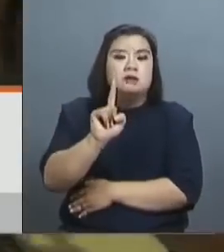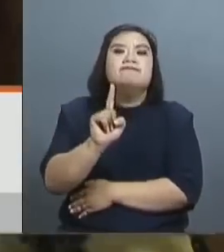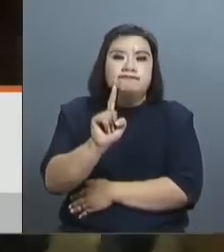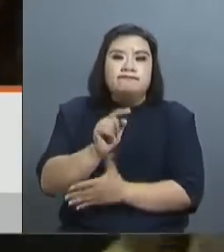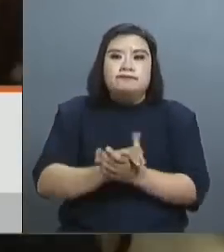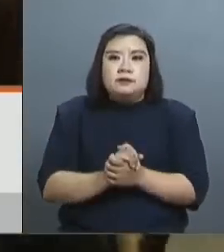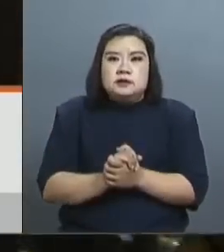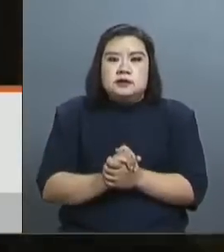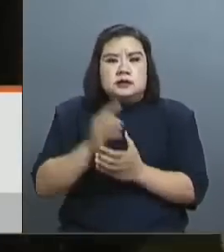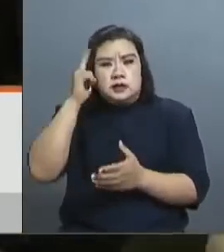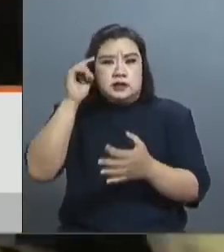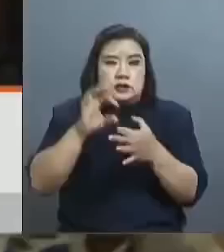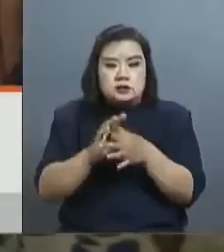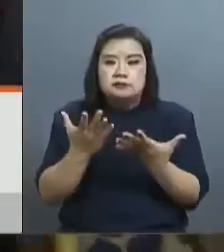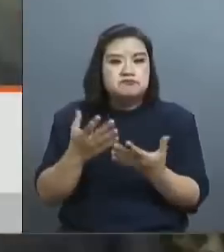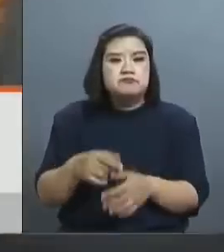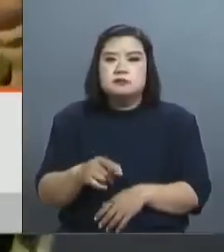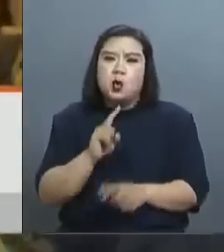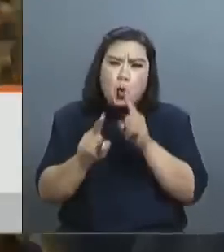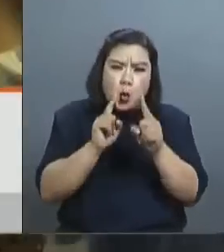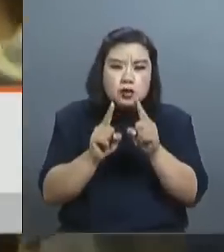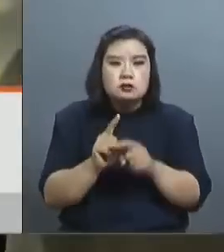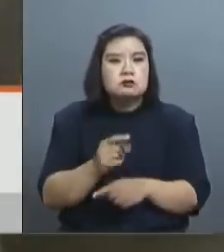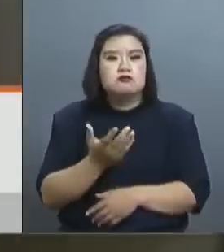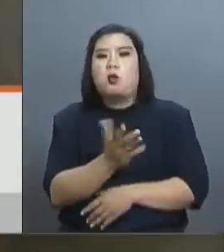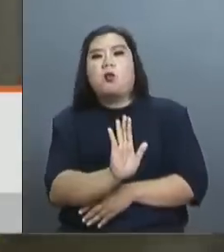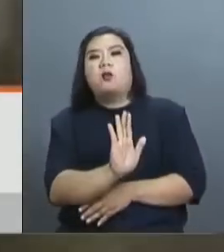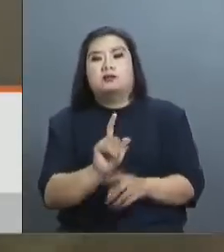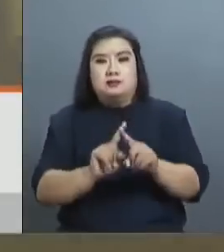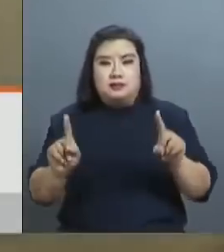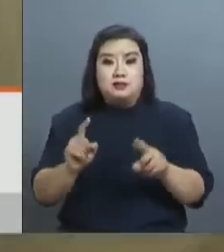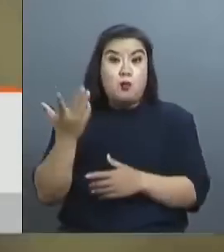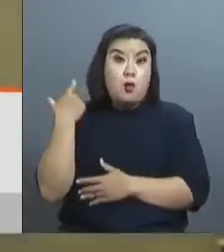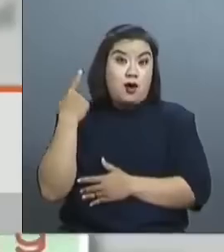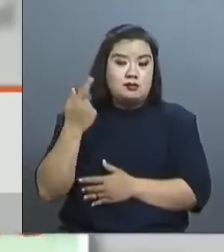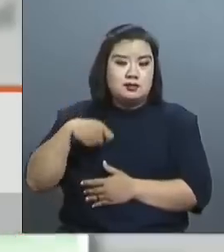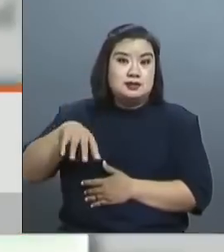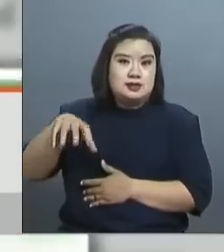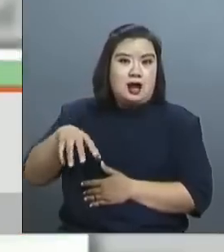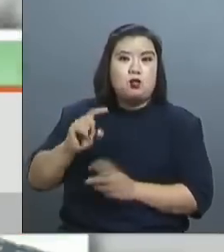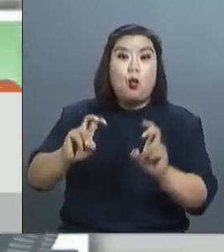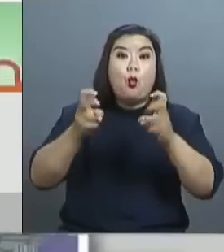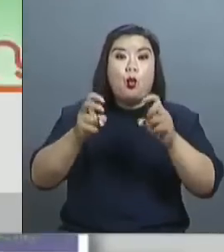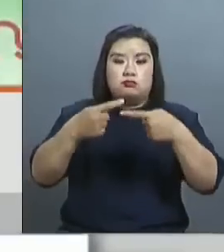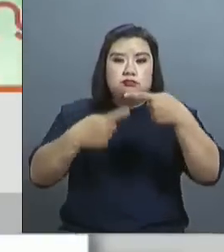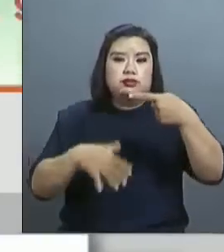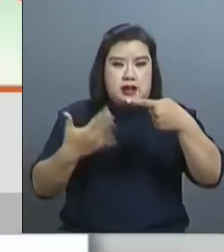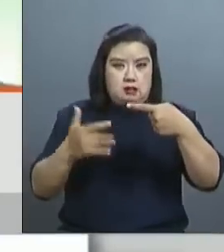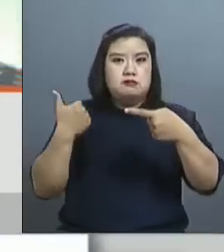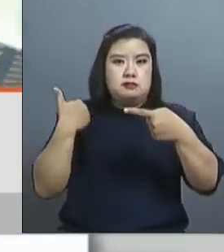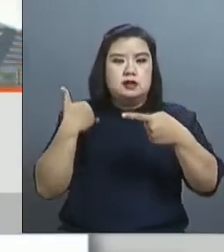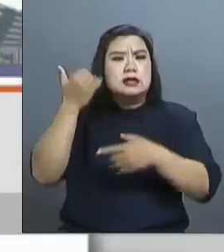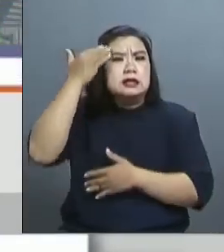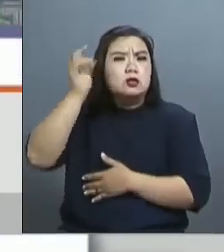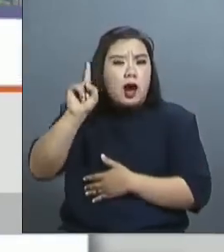ได้จึงไม่ทำการไต่สวนค่ะและจากการประชุมเมื่อวานนี้นะคะศาลรัฐธรรมนูญก็ได้กำหนดประเด็นที่ต้องพิจารณาวินิจฉัยแล้วโดย